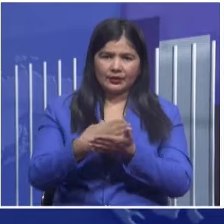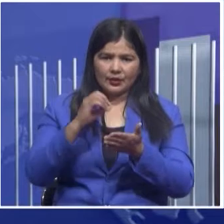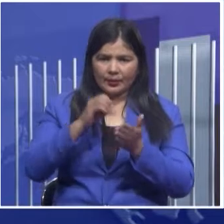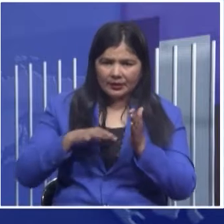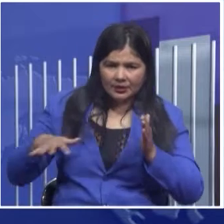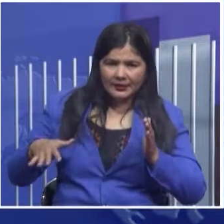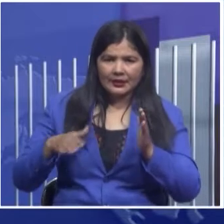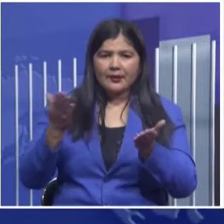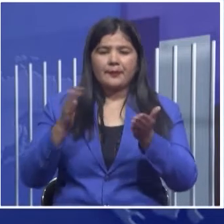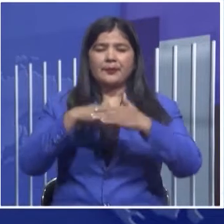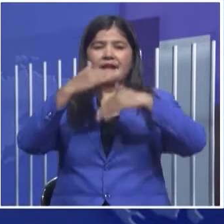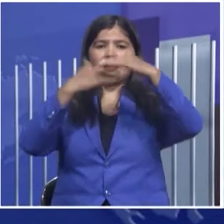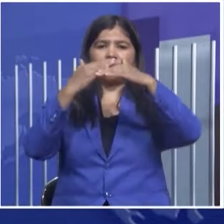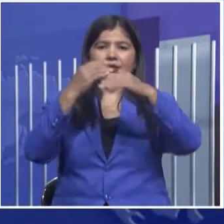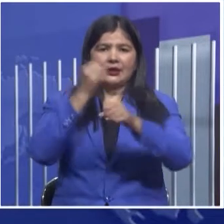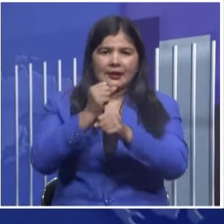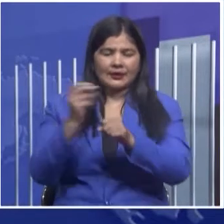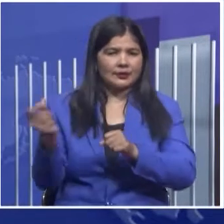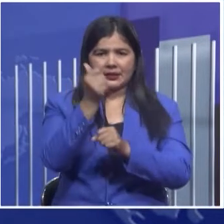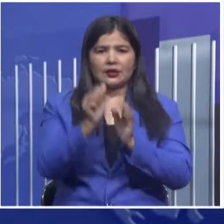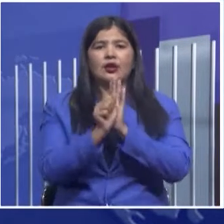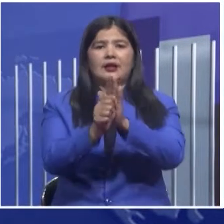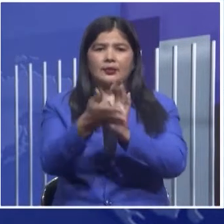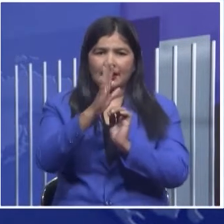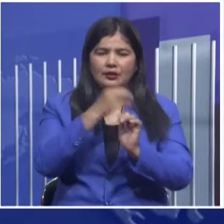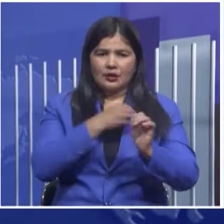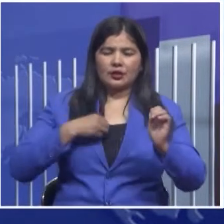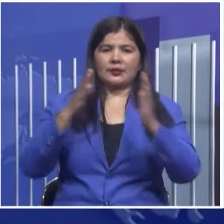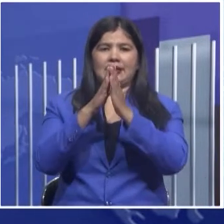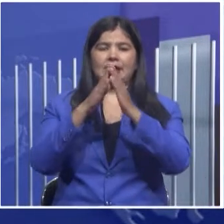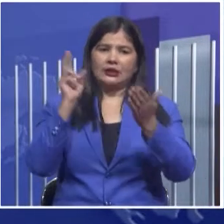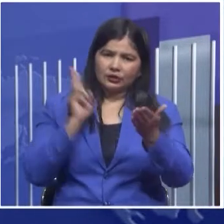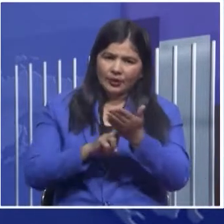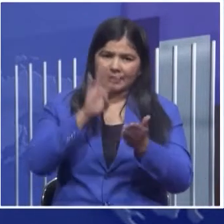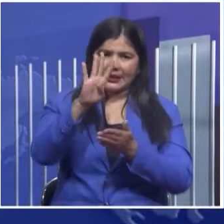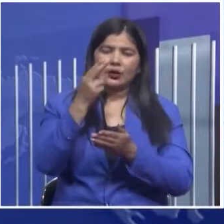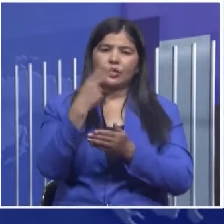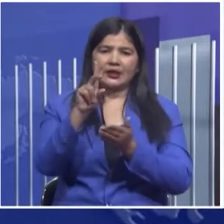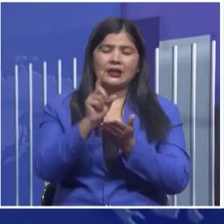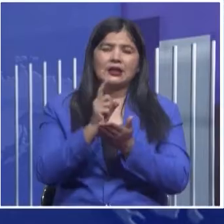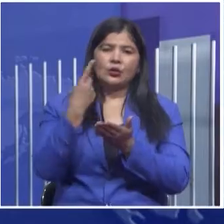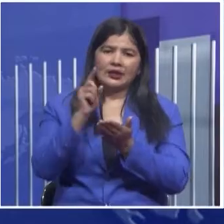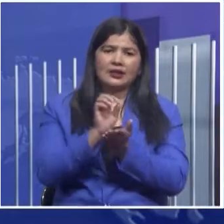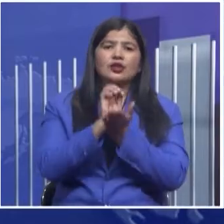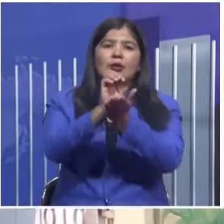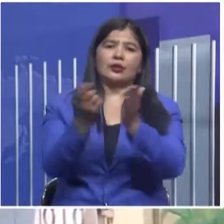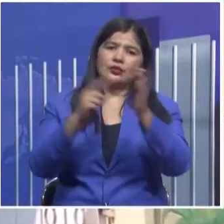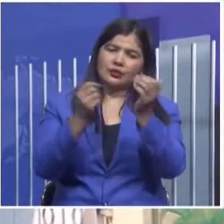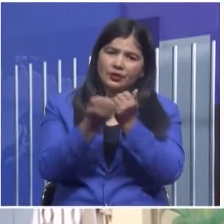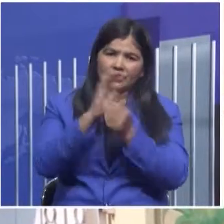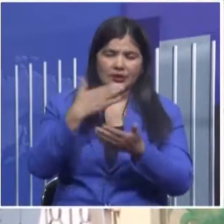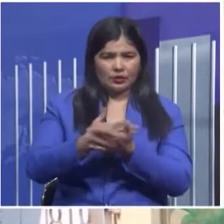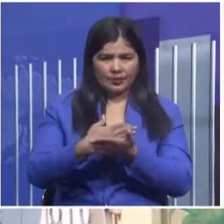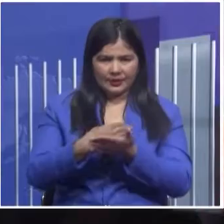अस्पतालको विकासको कामलाई तीव्रताको साथ अगाडि बढाएको, अस्पतालले थप 4 वटा सेवाहरू समेत सुरु गरेको छ।